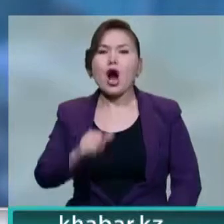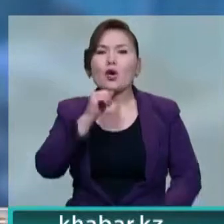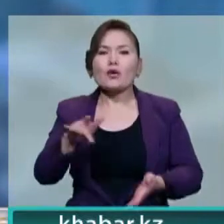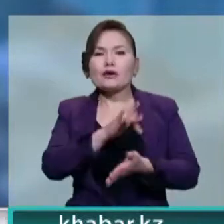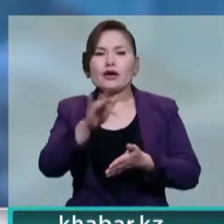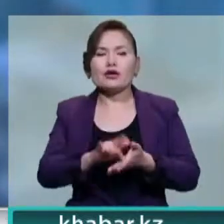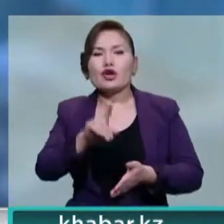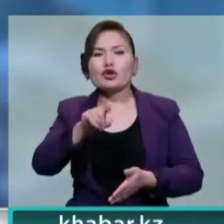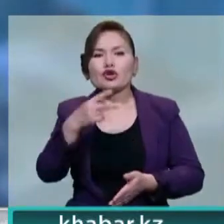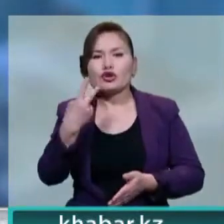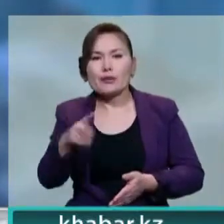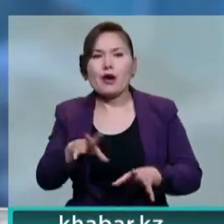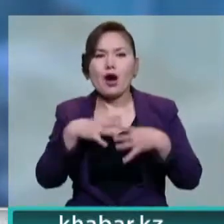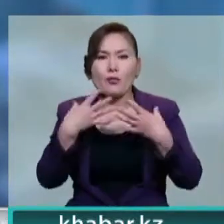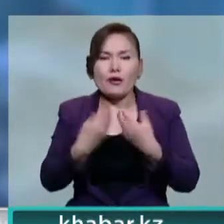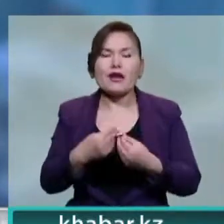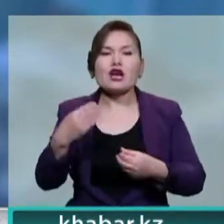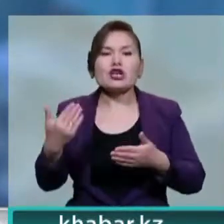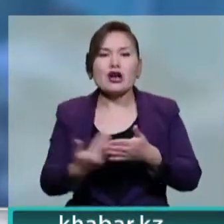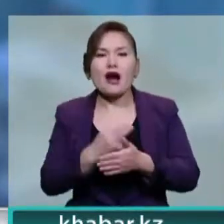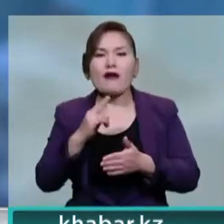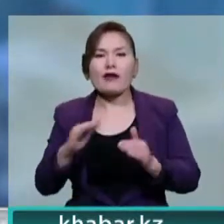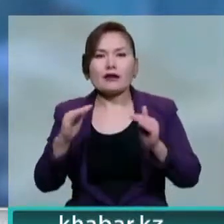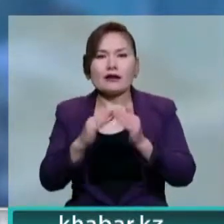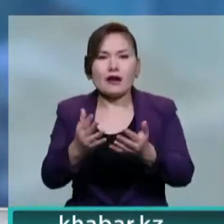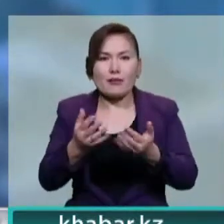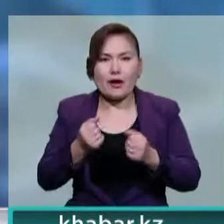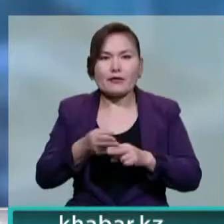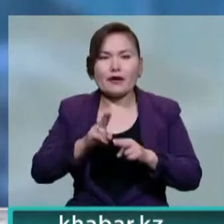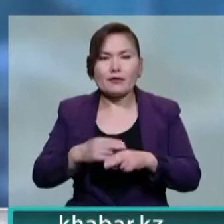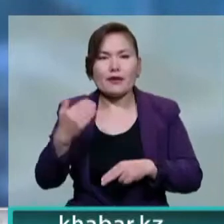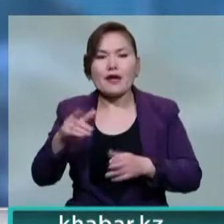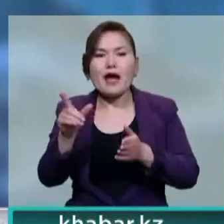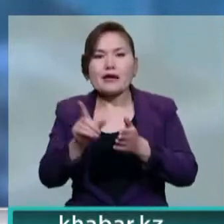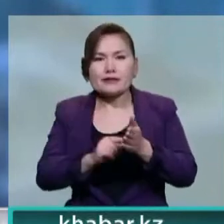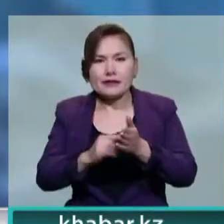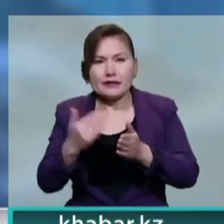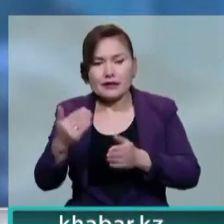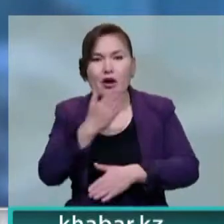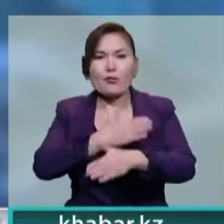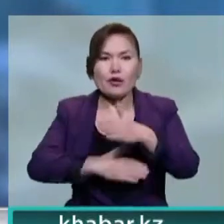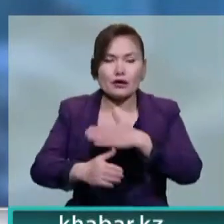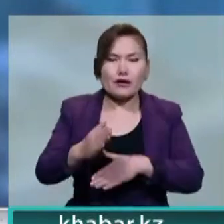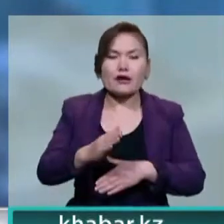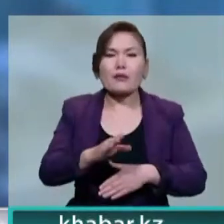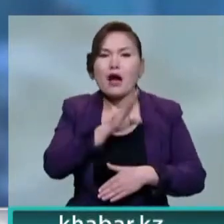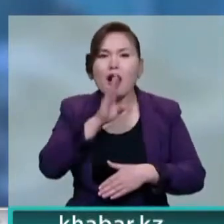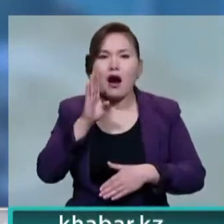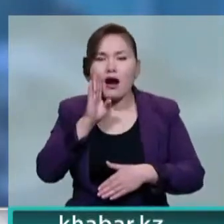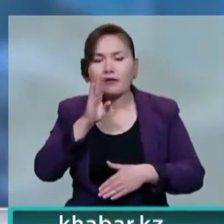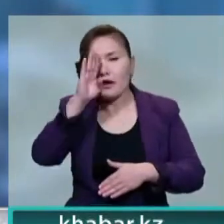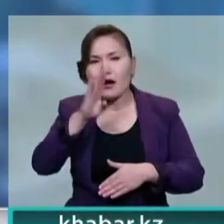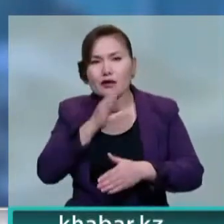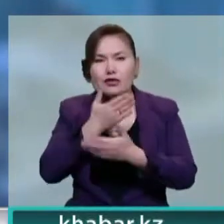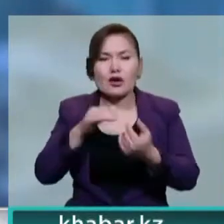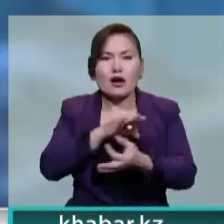Қостанайда 120 отбасы жаңа пәтер кілтіне ие болды. Олардың дені зейнеткерлер, мүгедектер, ата-ана қамқорлығынсыз қалғандар